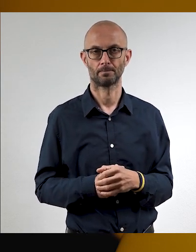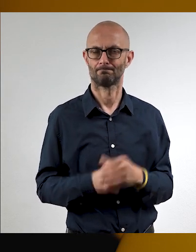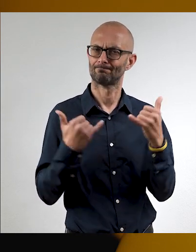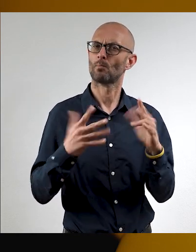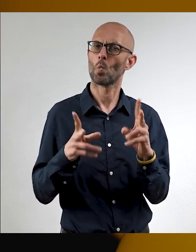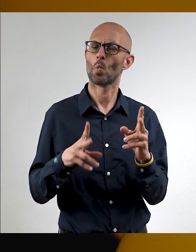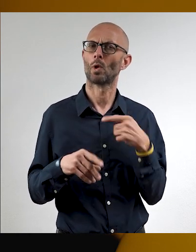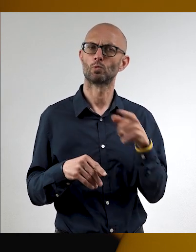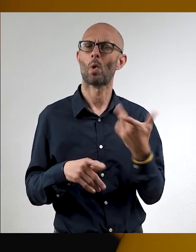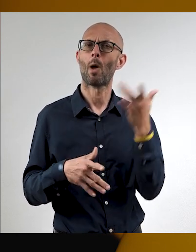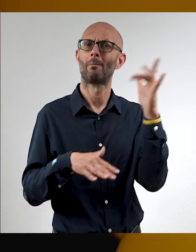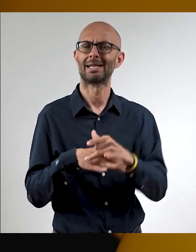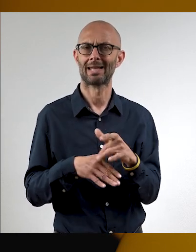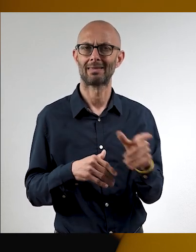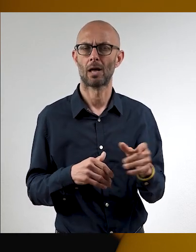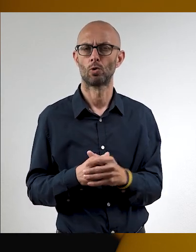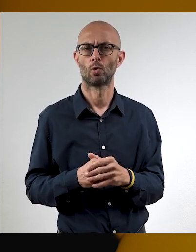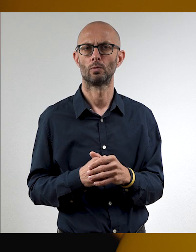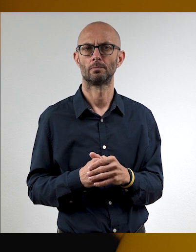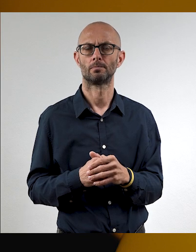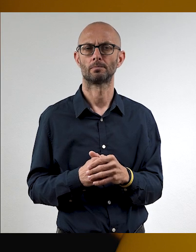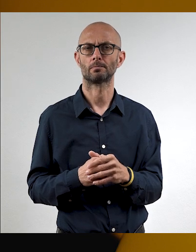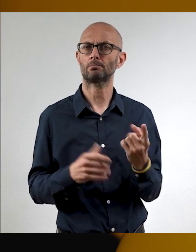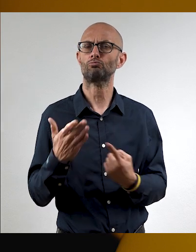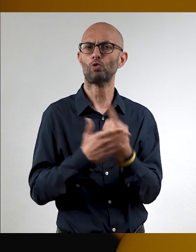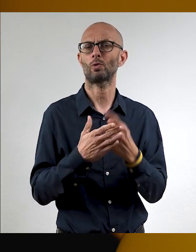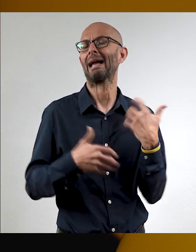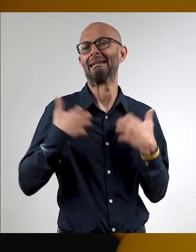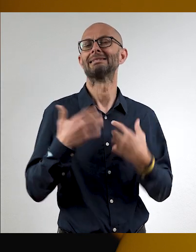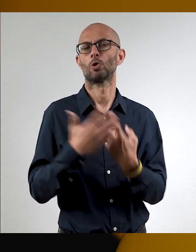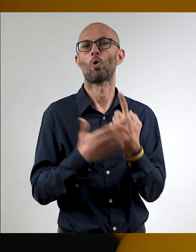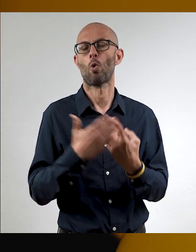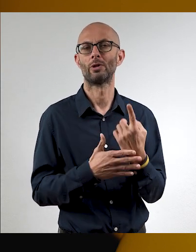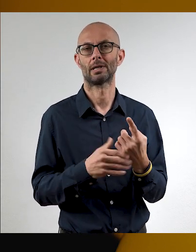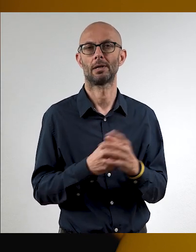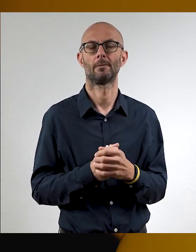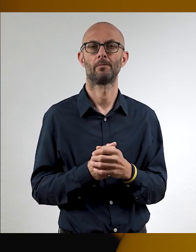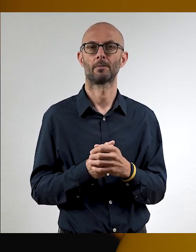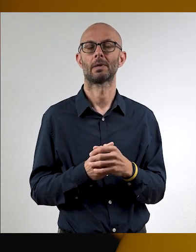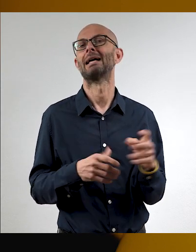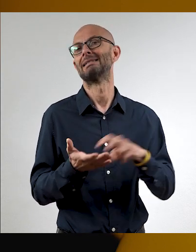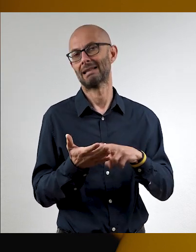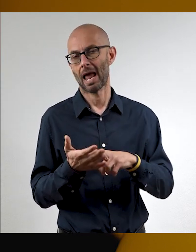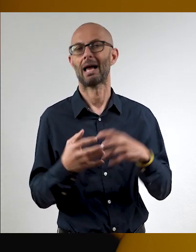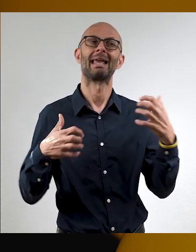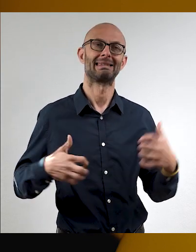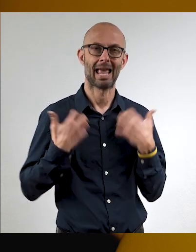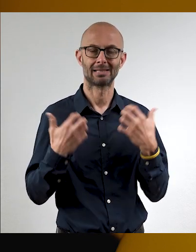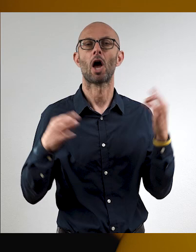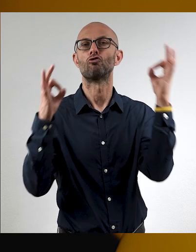Zdaj, kako nas lahko prizadanejo krizni dogodki? Strah,